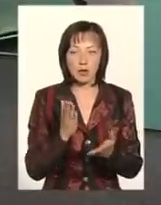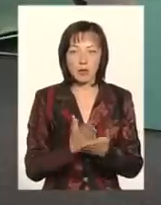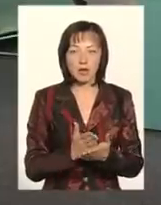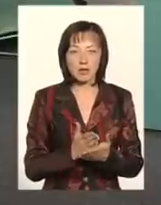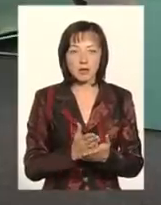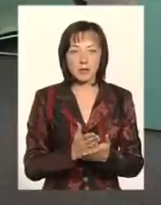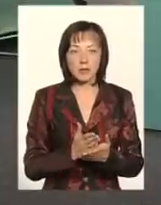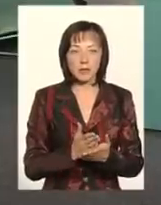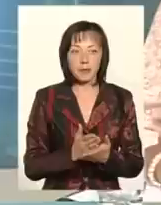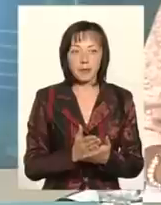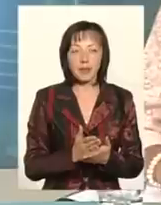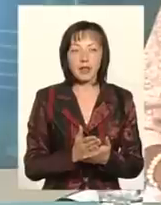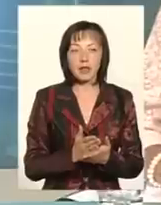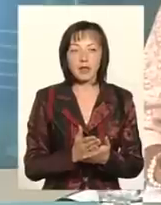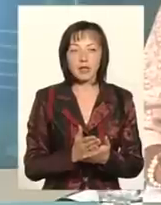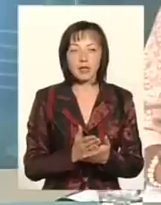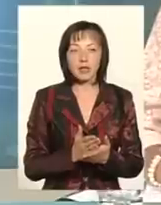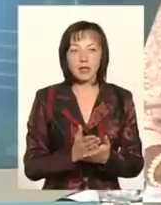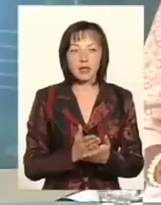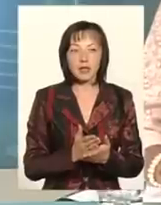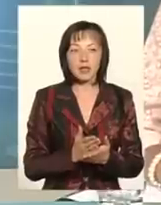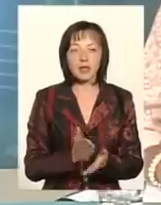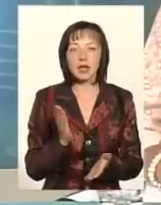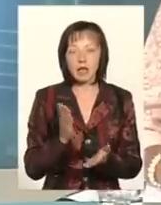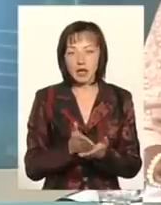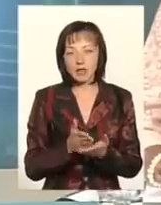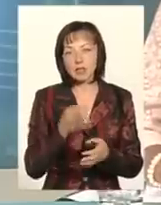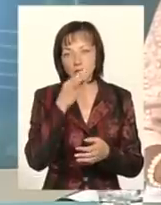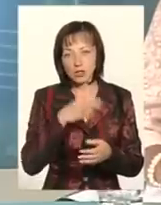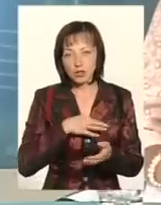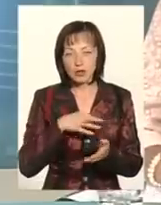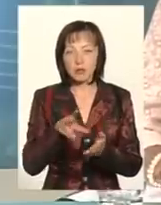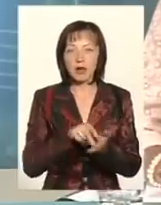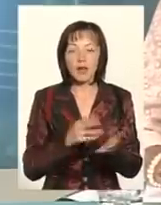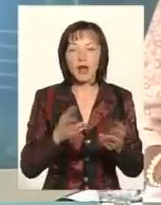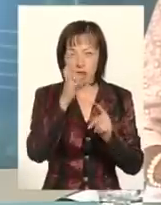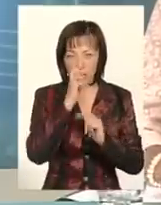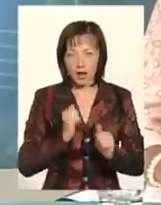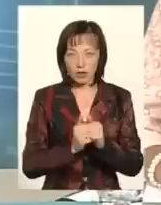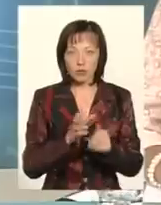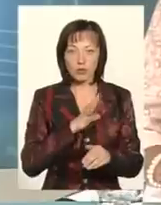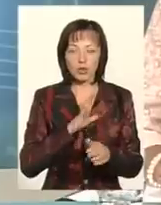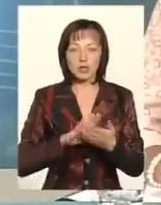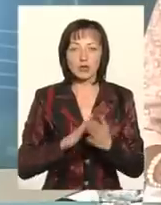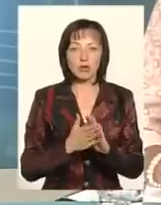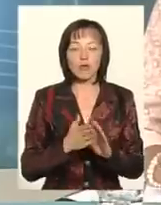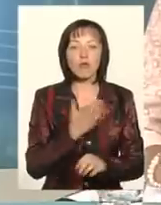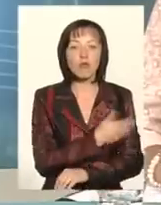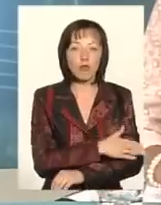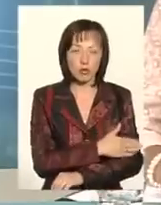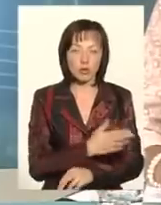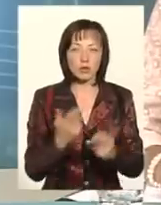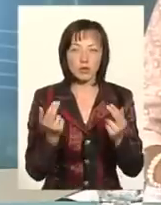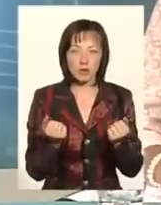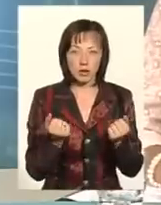Скажіть будь ласка власне є приклади в яких країнах були подібні ситуації польа